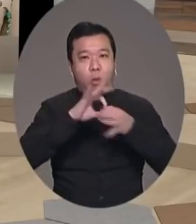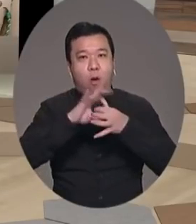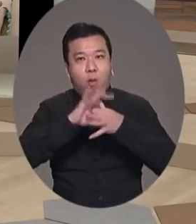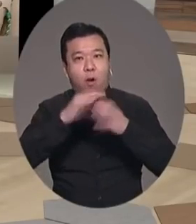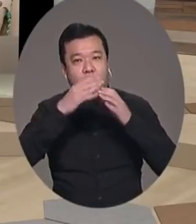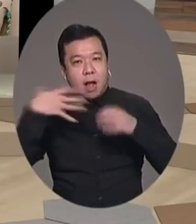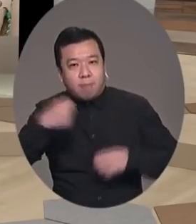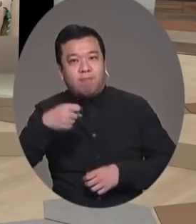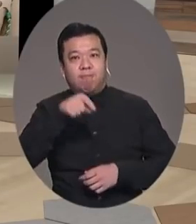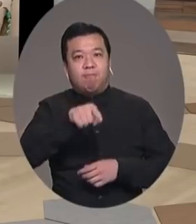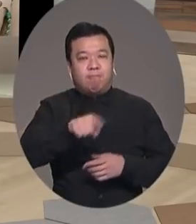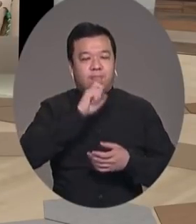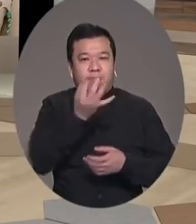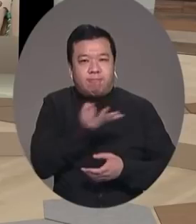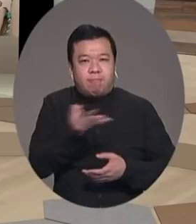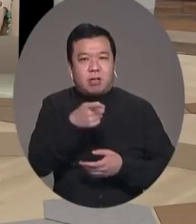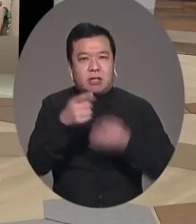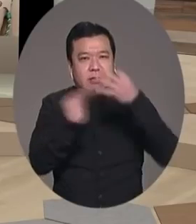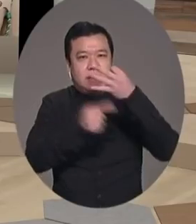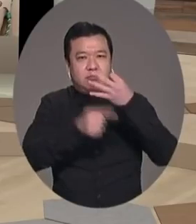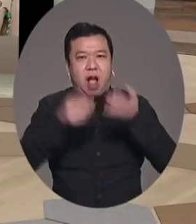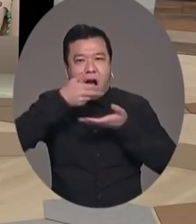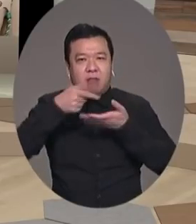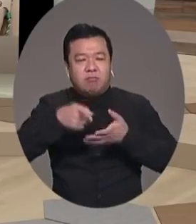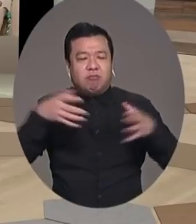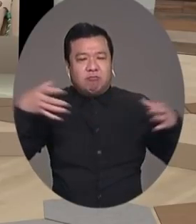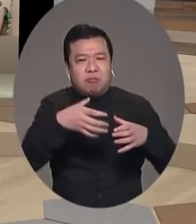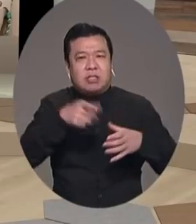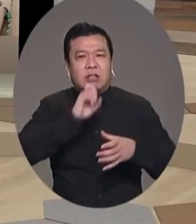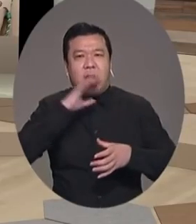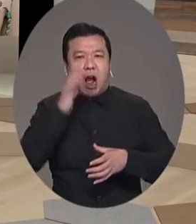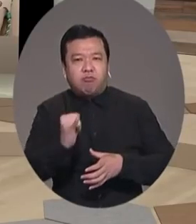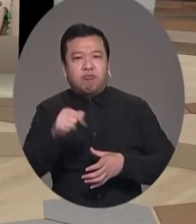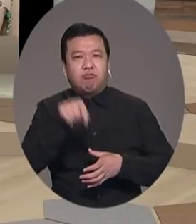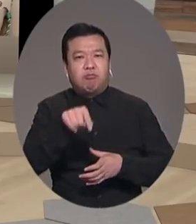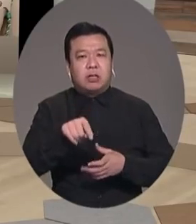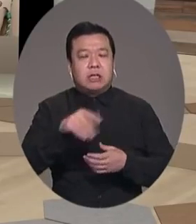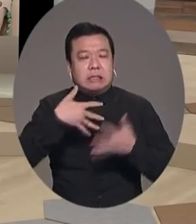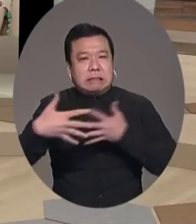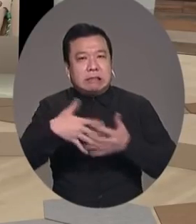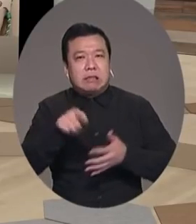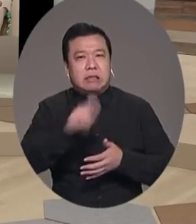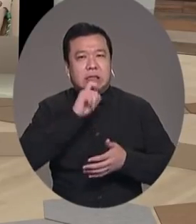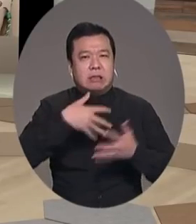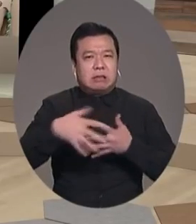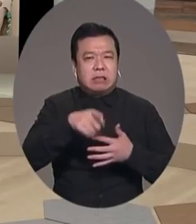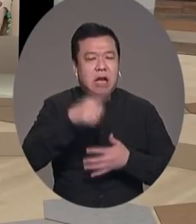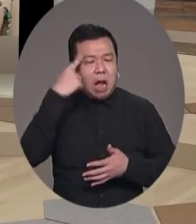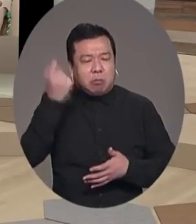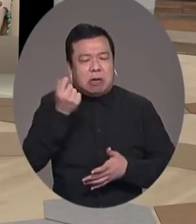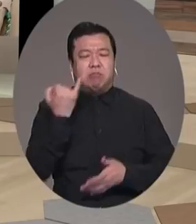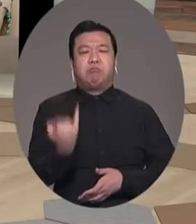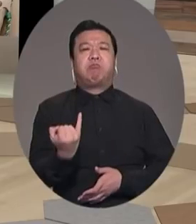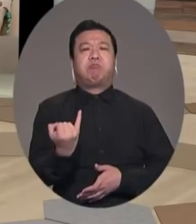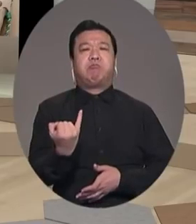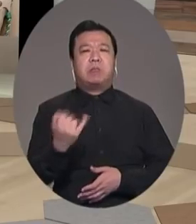長鄧以海今年3月在一個飯局違反限聚令被票控的事件。特首又指有關官員敏感